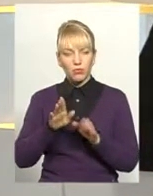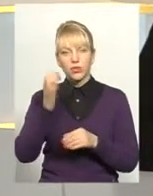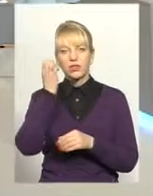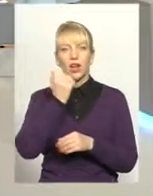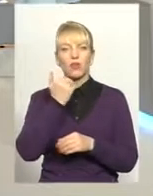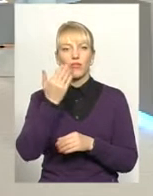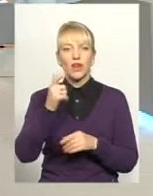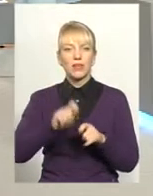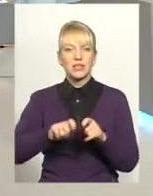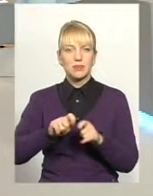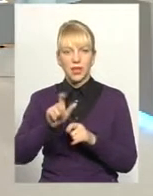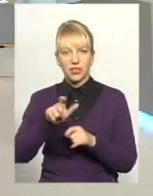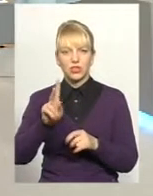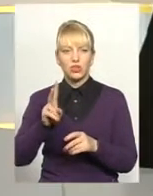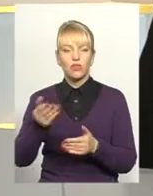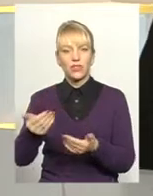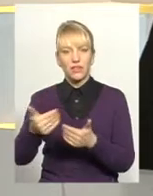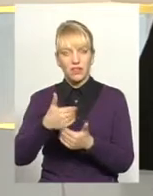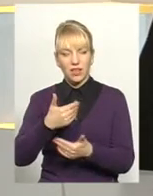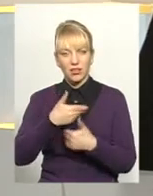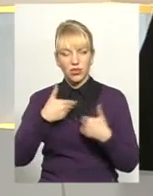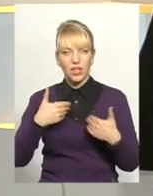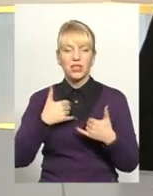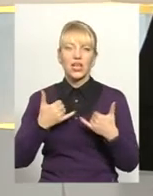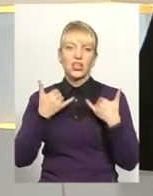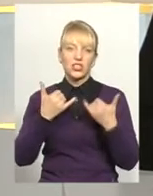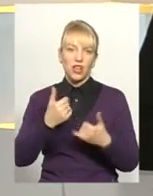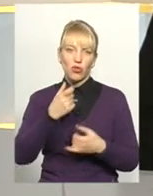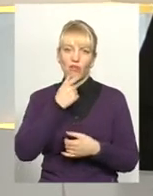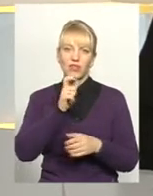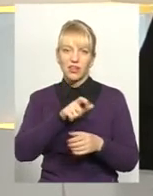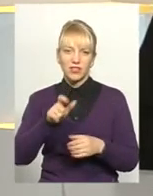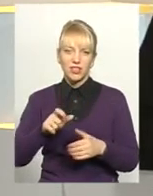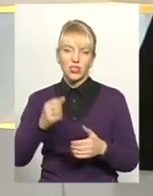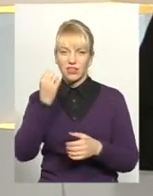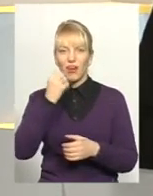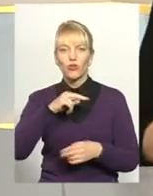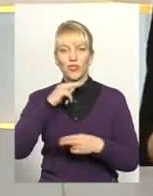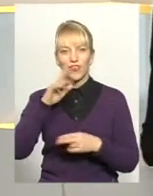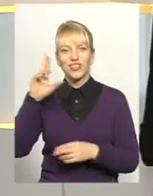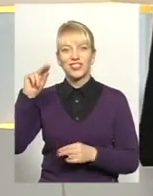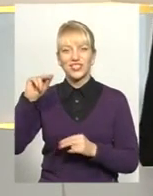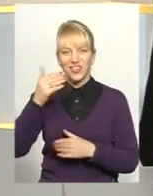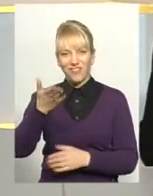експерти, що ви до нас сьогодні завітали. Вам, шановні глядачі, дякую за увагу. Нехай щастить!